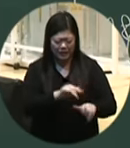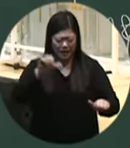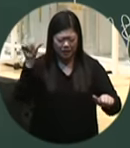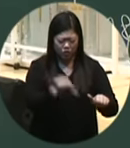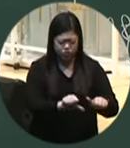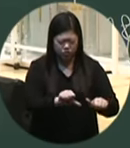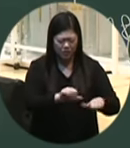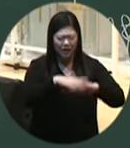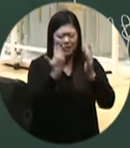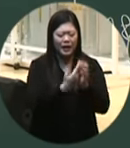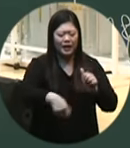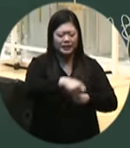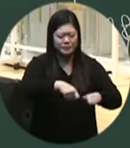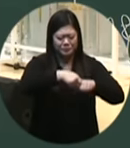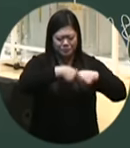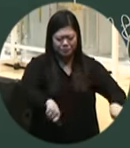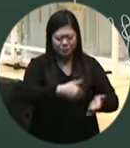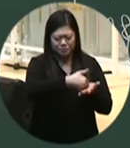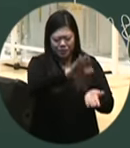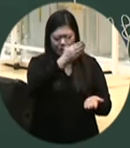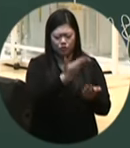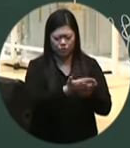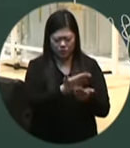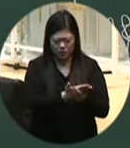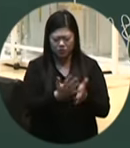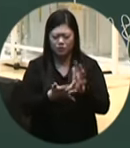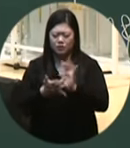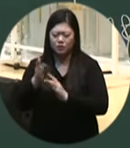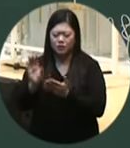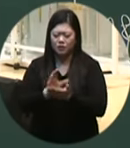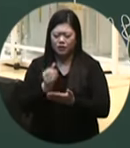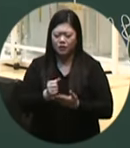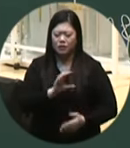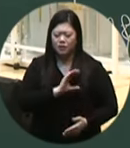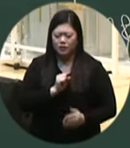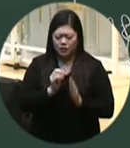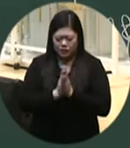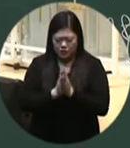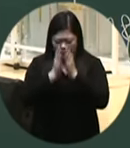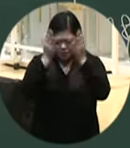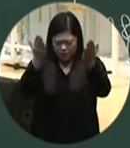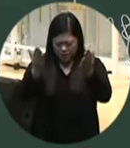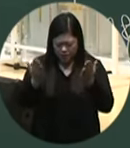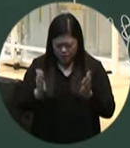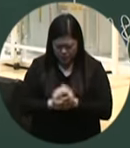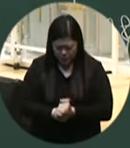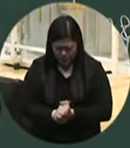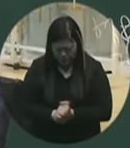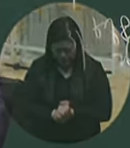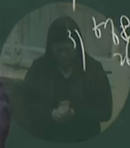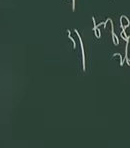해 주시옵소서. And bind the curses of Satan. 예수 그리스도 이름으로 기도하옵나이다. In Jesus Christ's name we pray. Amen.